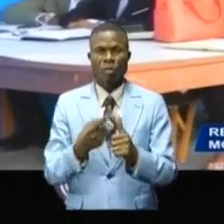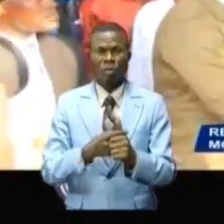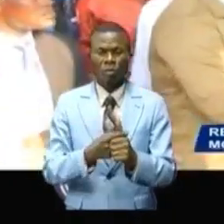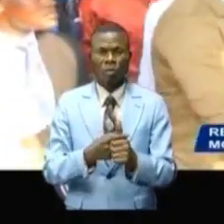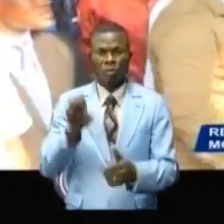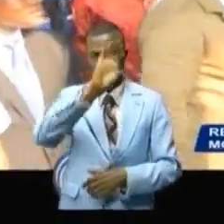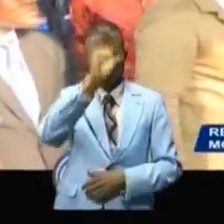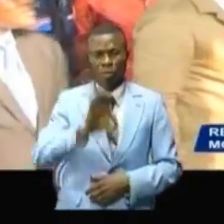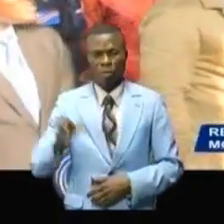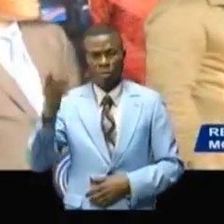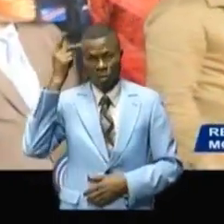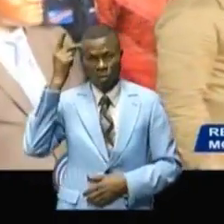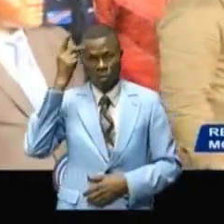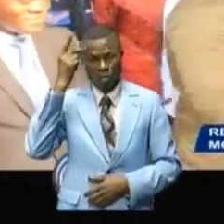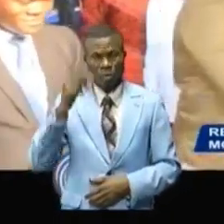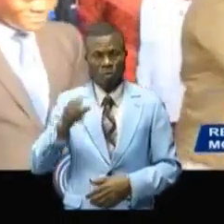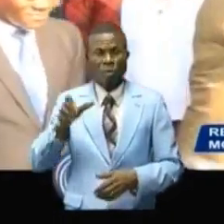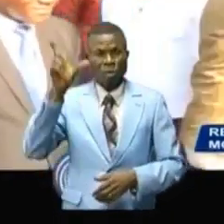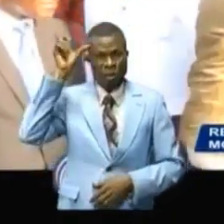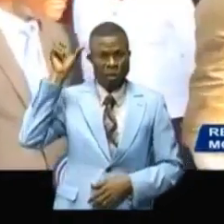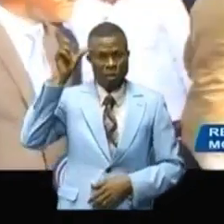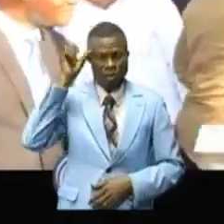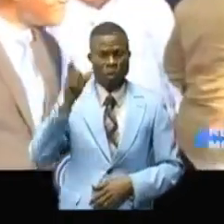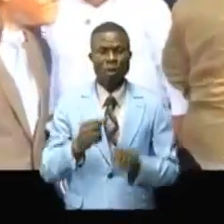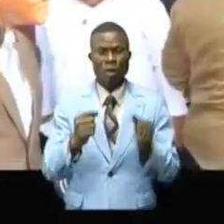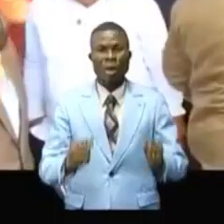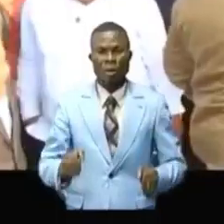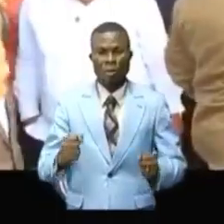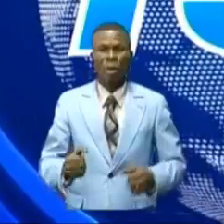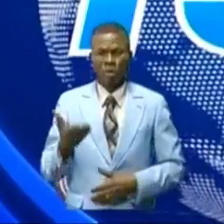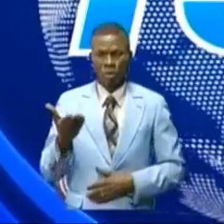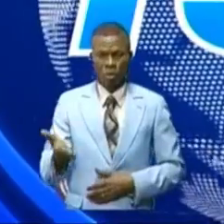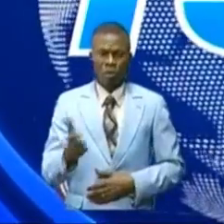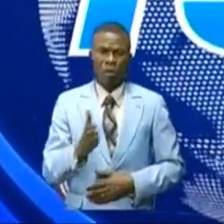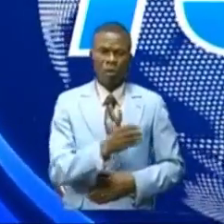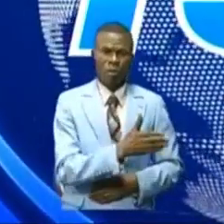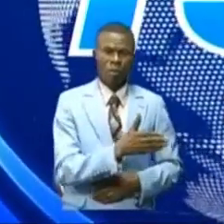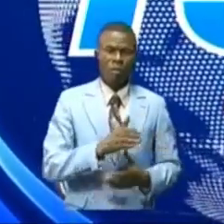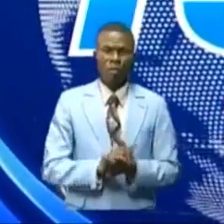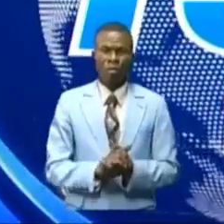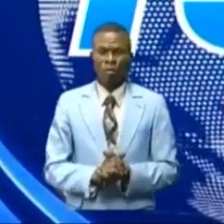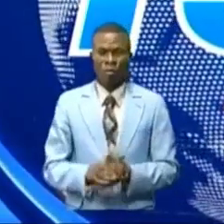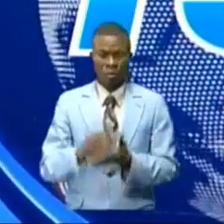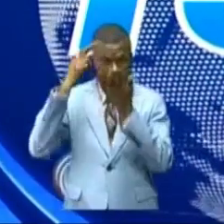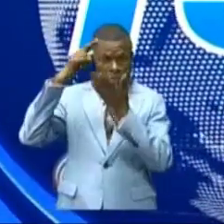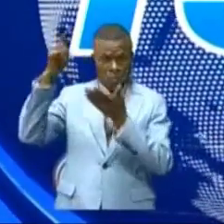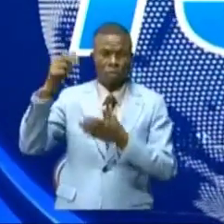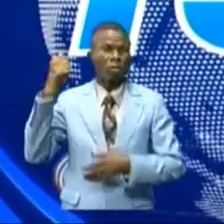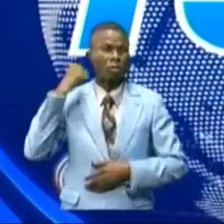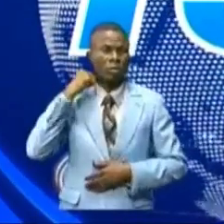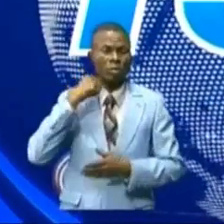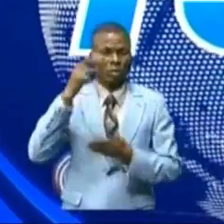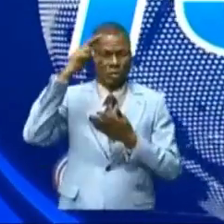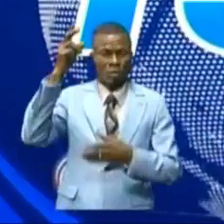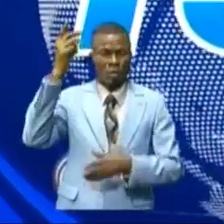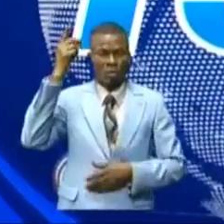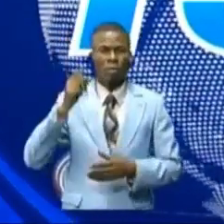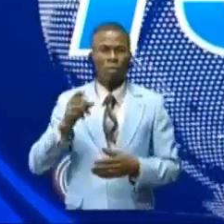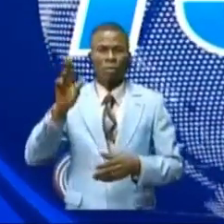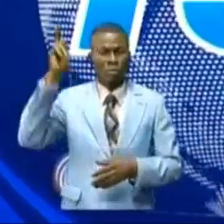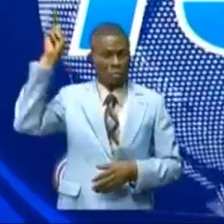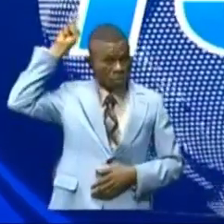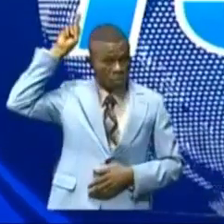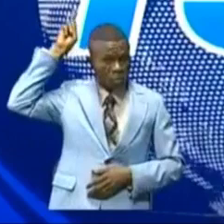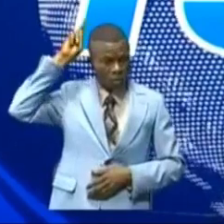communes de Kinshasa, Lingwala et Barumbu. La faculté de médecine de l'université de Kolwezi